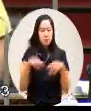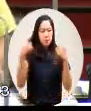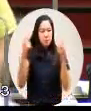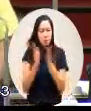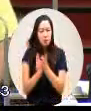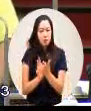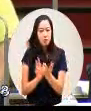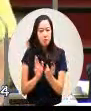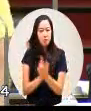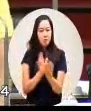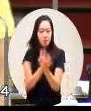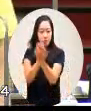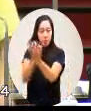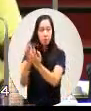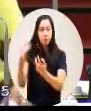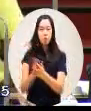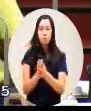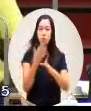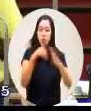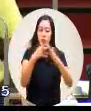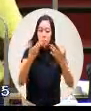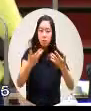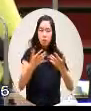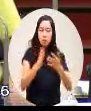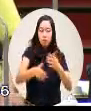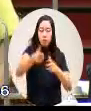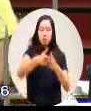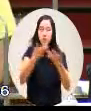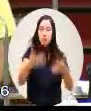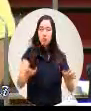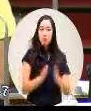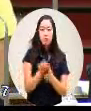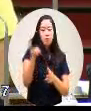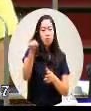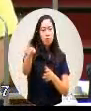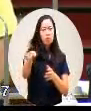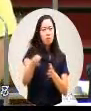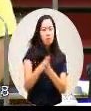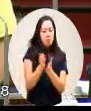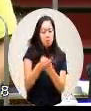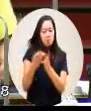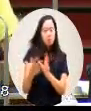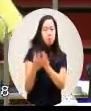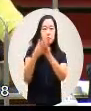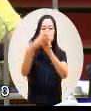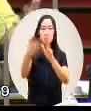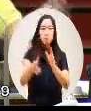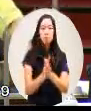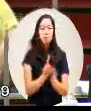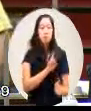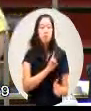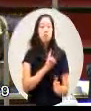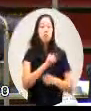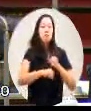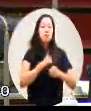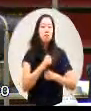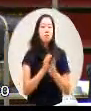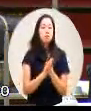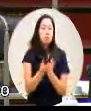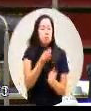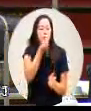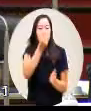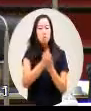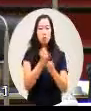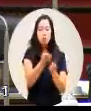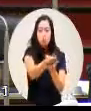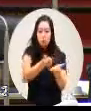真侪校长吼，拢因为无爱，下面一般见识吼，那我就自动提早退休，不